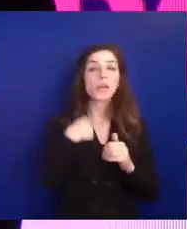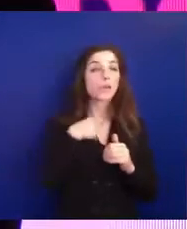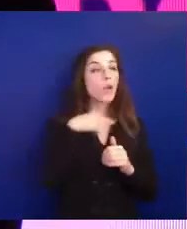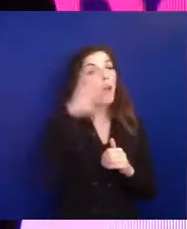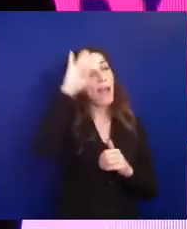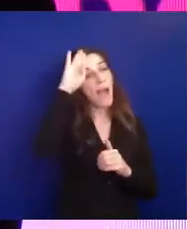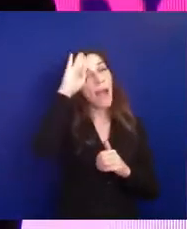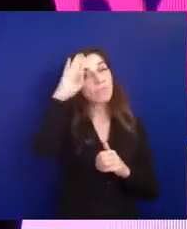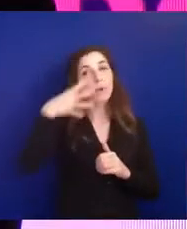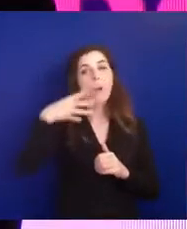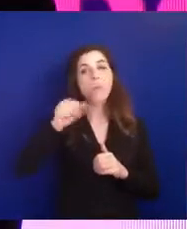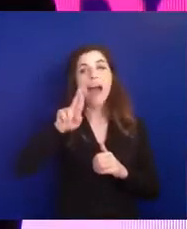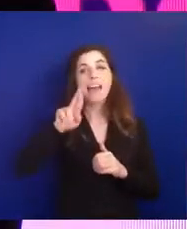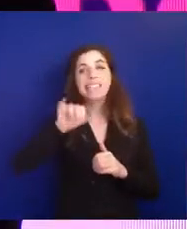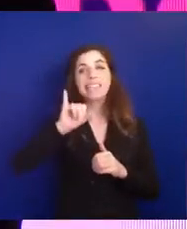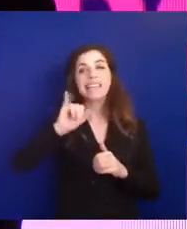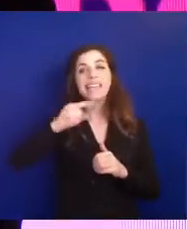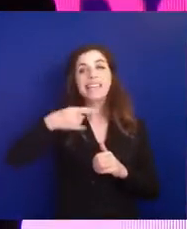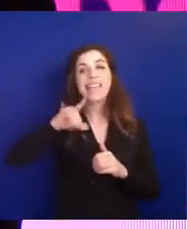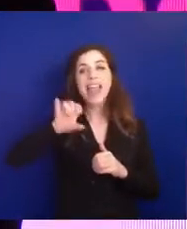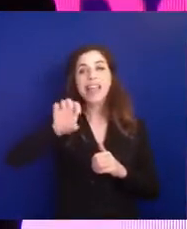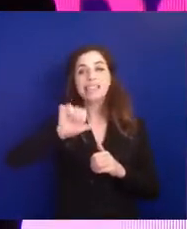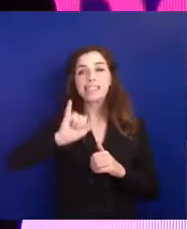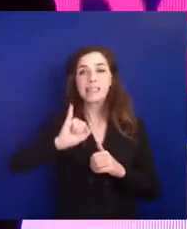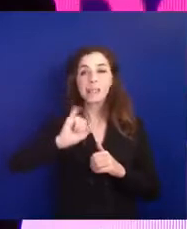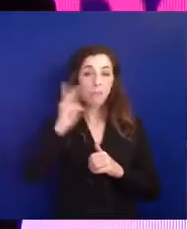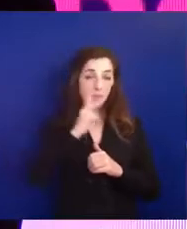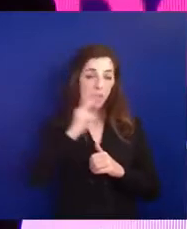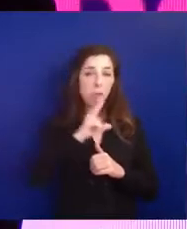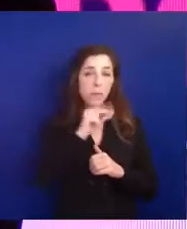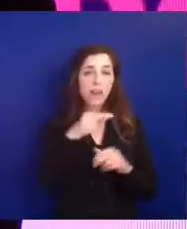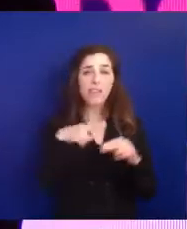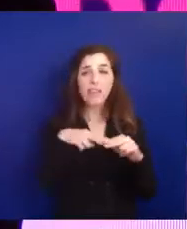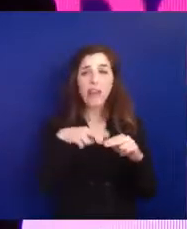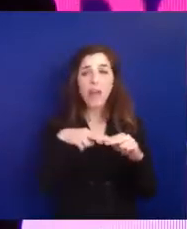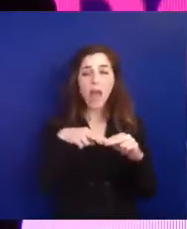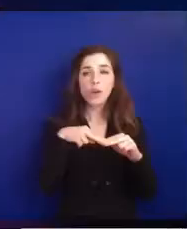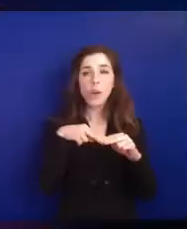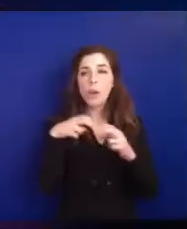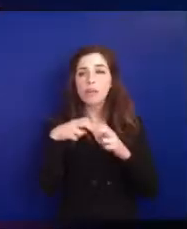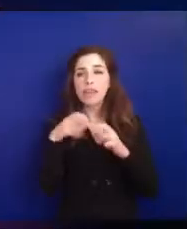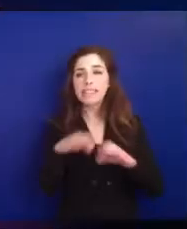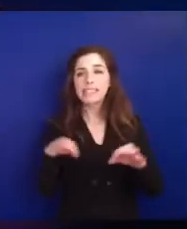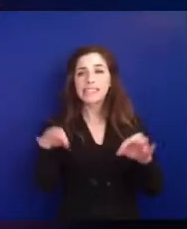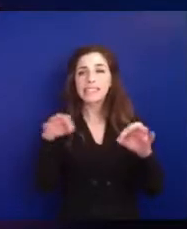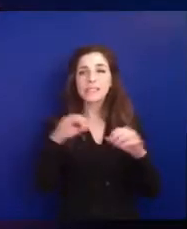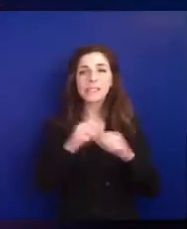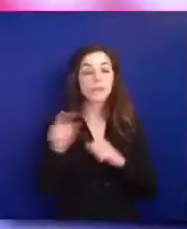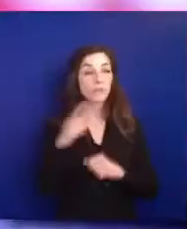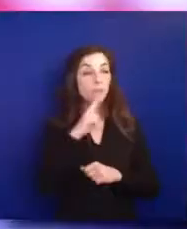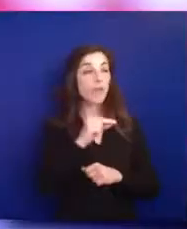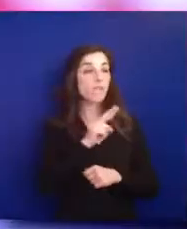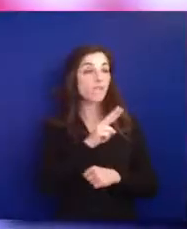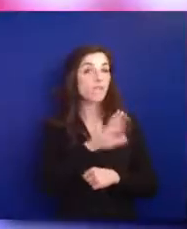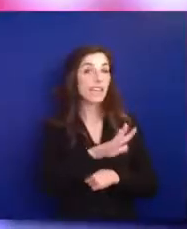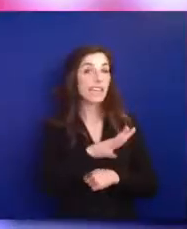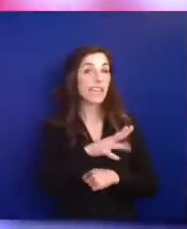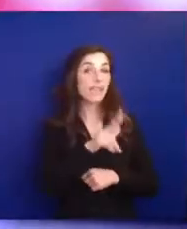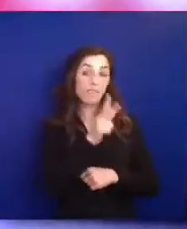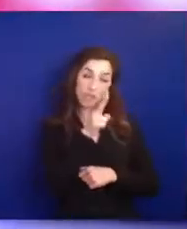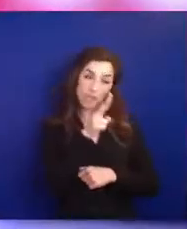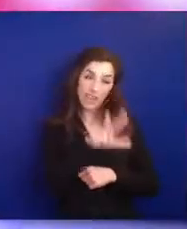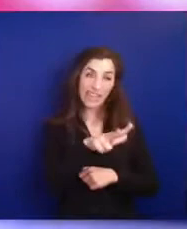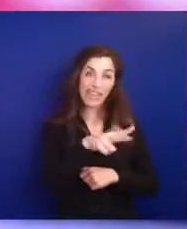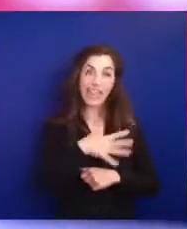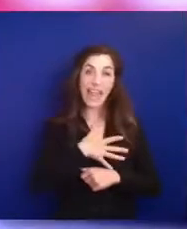ma parlava italiano senza particolari inflessioni disse che aveva 23 anni dimostrava di più